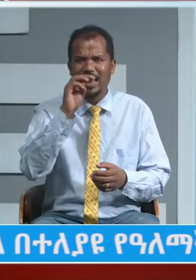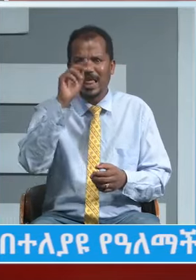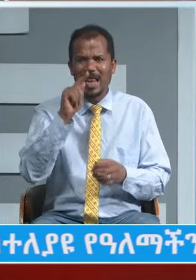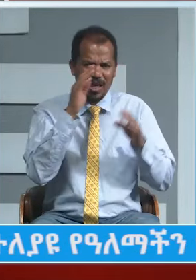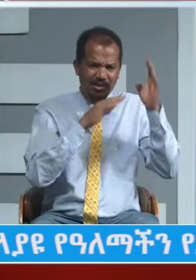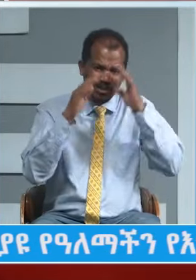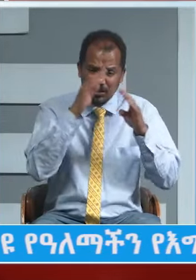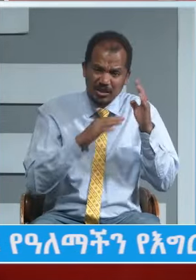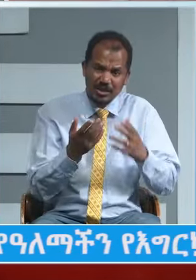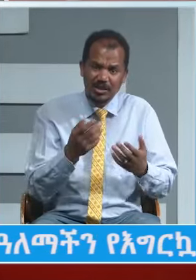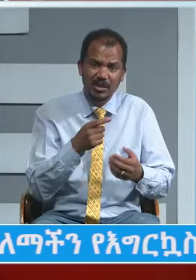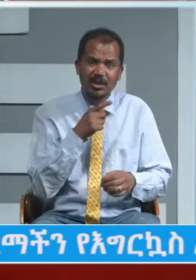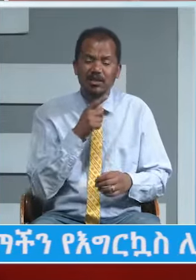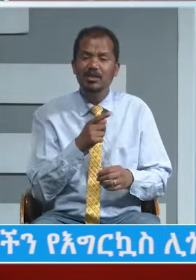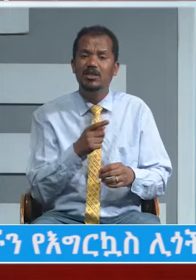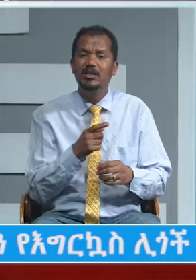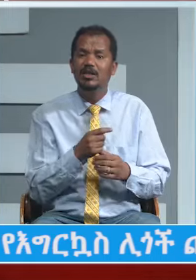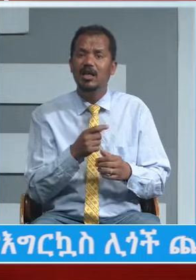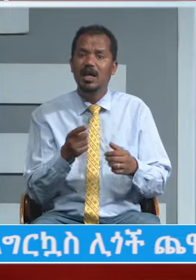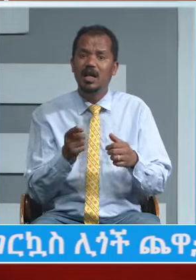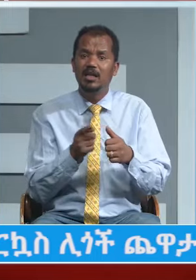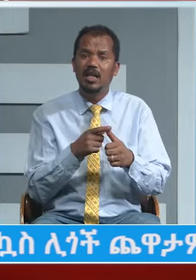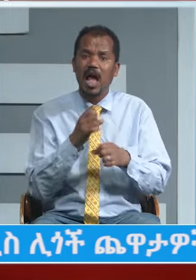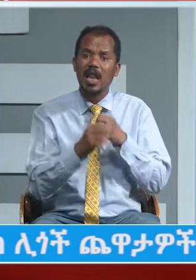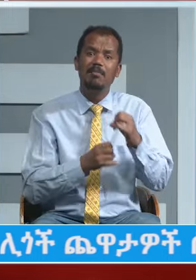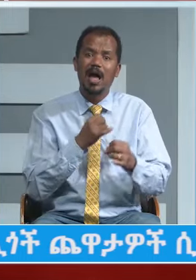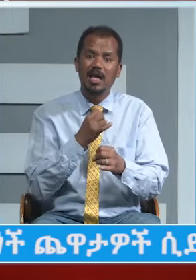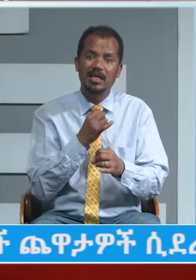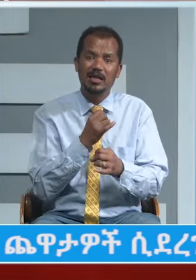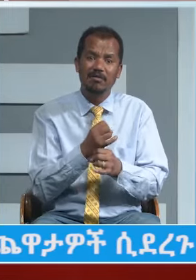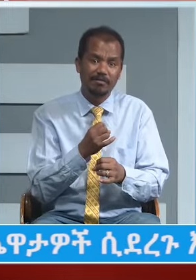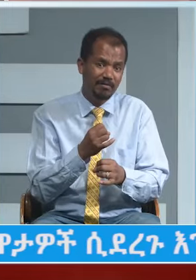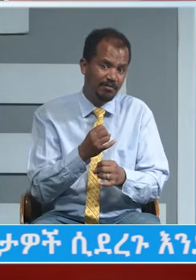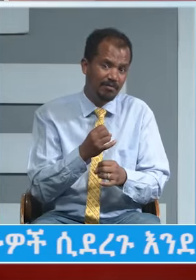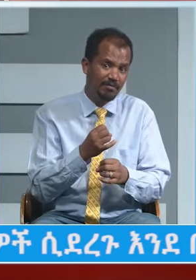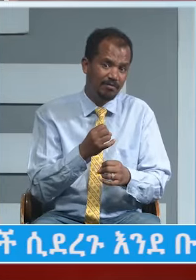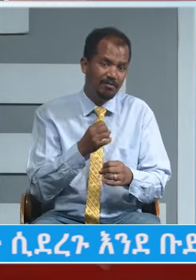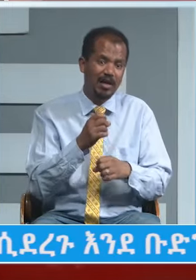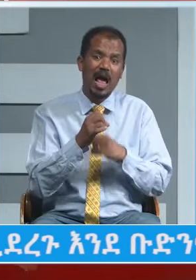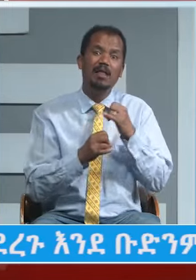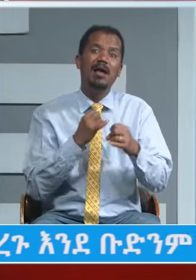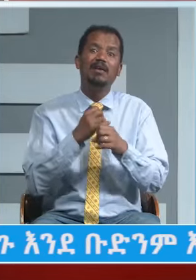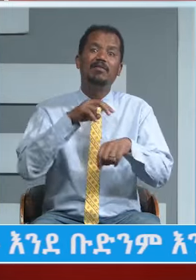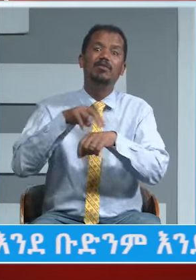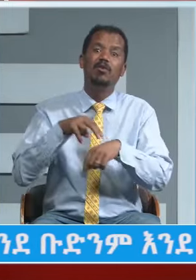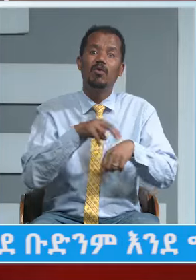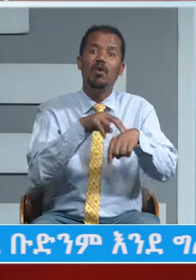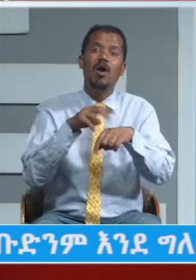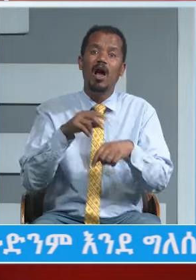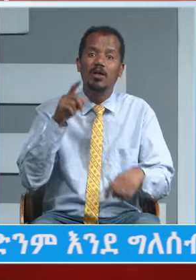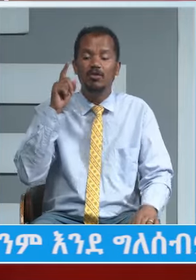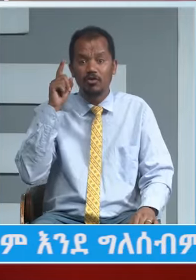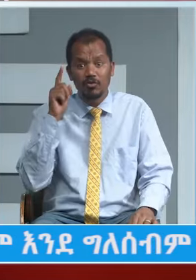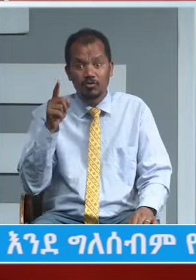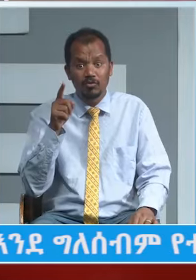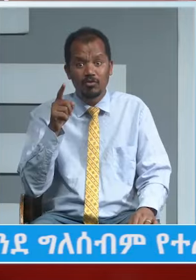ችግሮች፣ ቀጠናዊ የዲፕሎማሲ ግንኙነቶች፣ የዓለም አቀፍ የፖለቲካ ሁኔታና የዓለም አቀፍ ተቋማትን አህጉራዊ